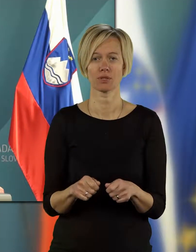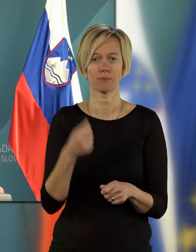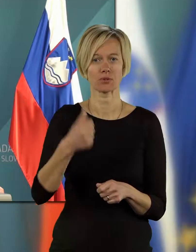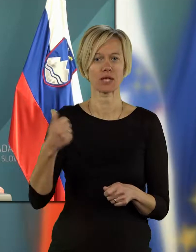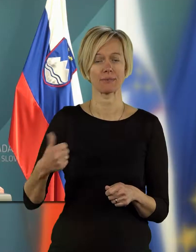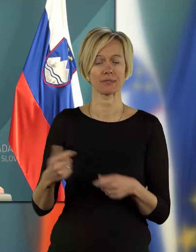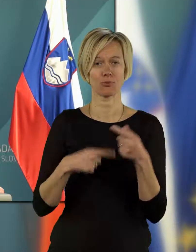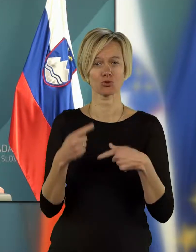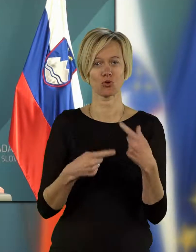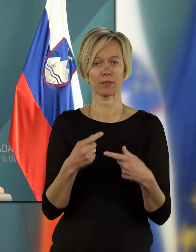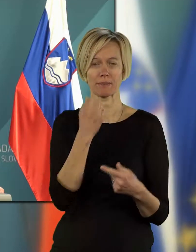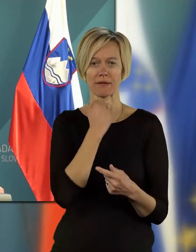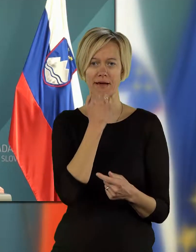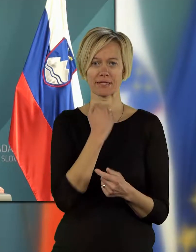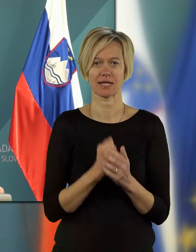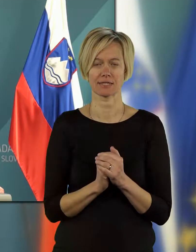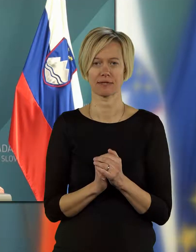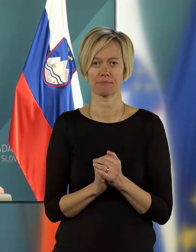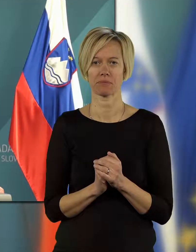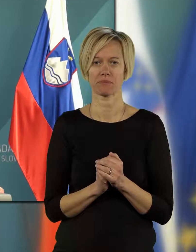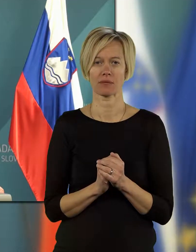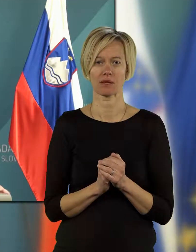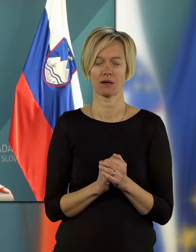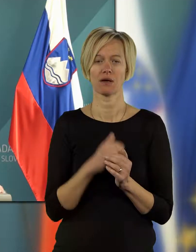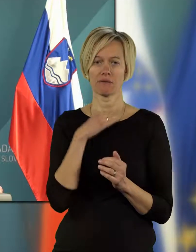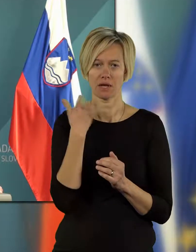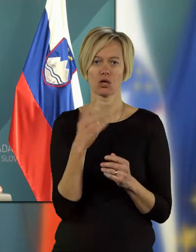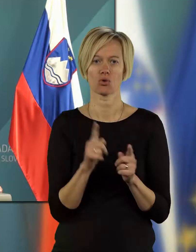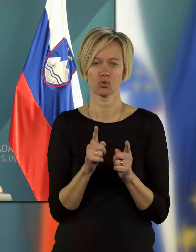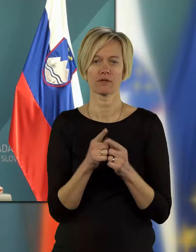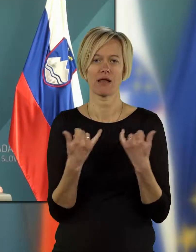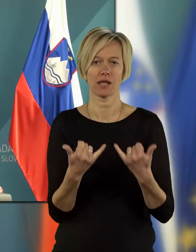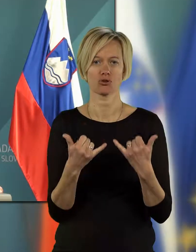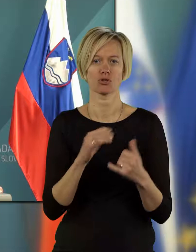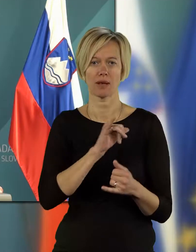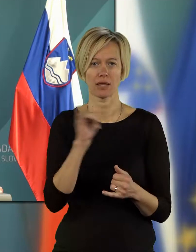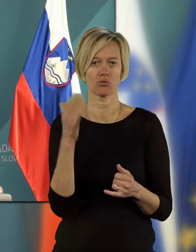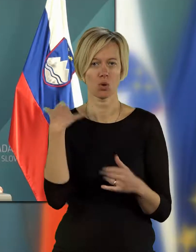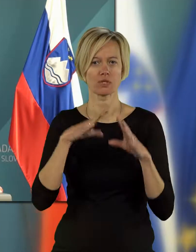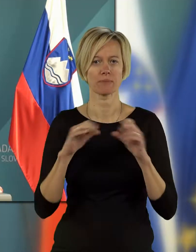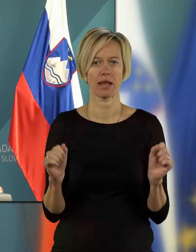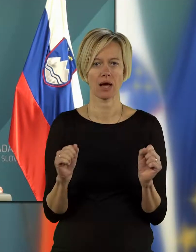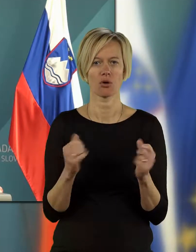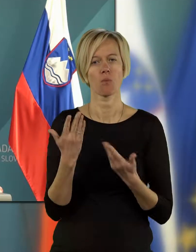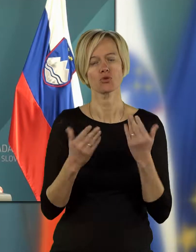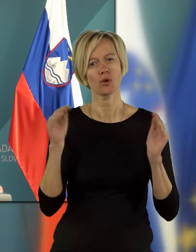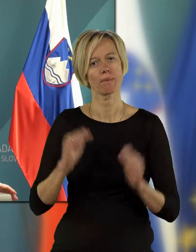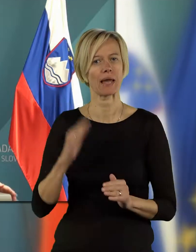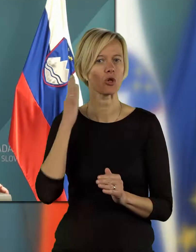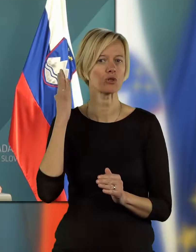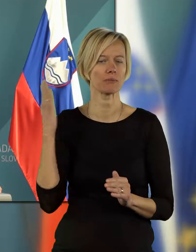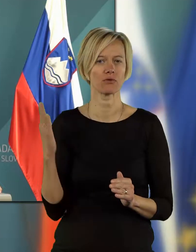zaključiti posamezne postopke privatizacije, kar nekaj jih je bilo tudi v letošnjem letu izpeljanih, mogoče manj